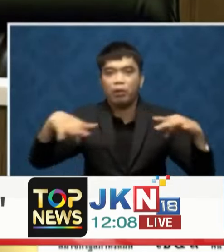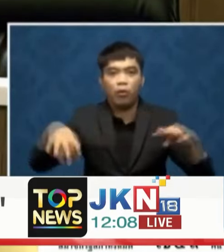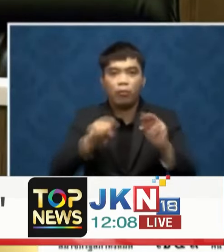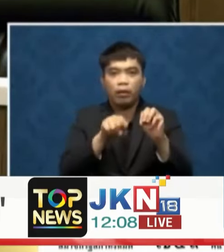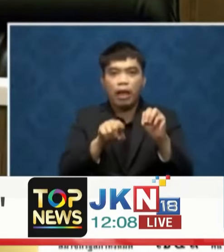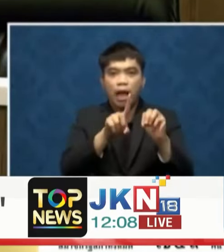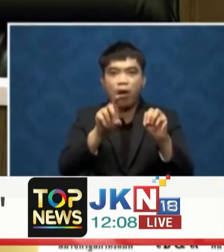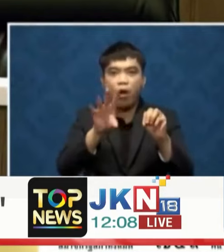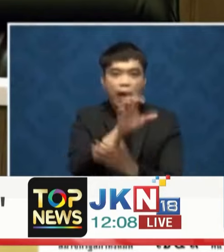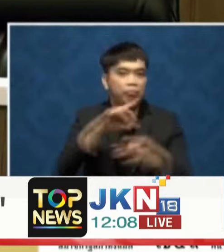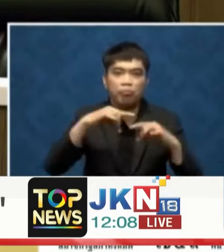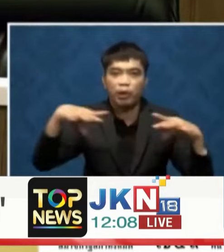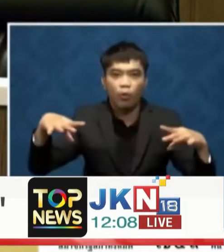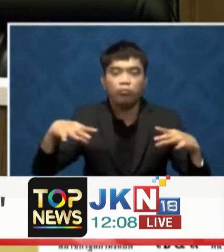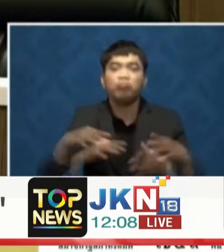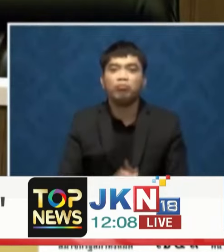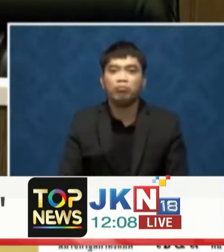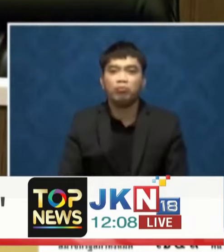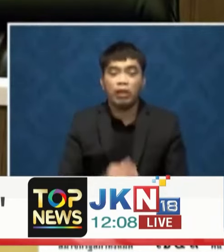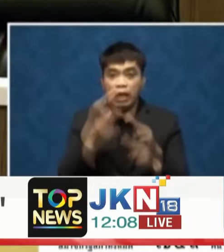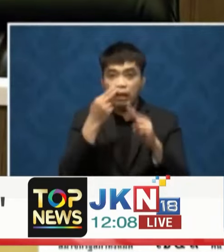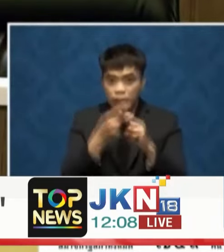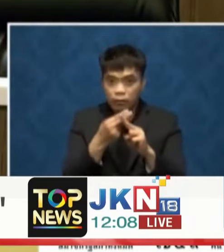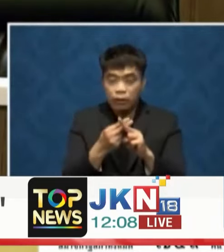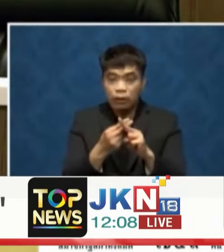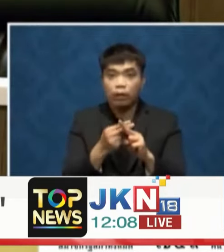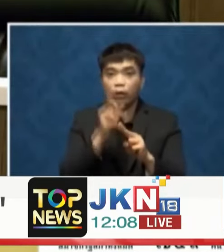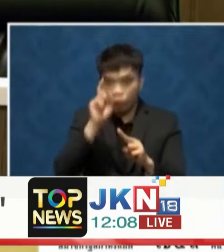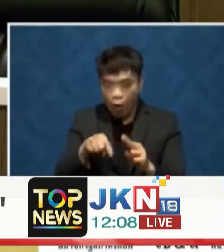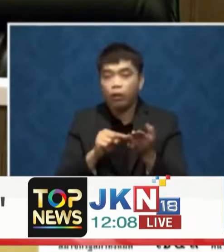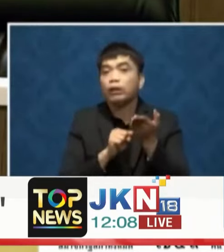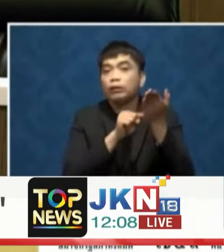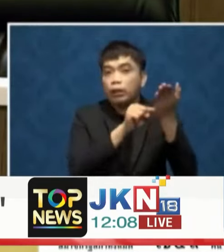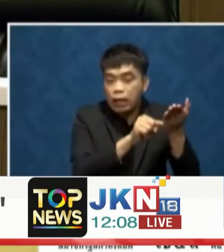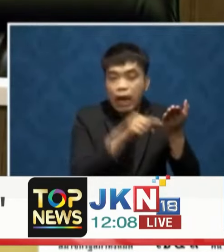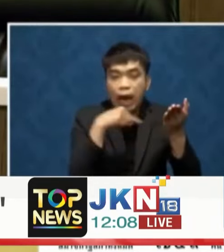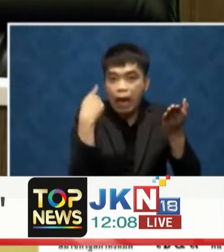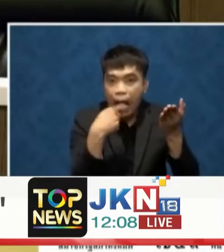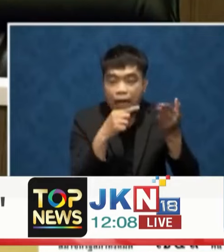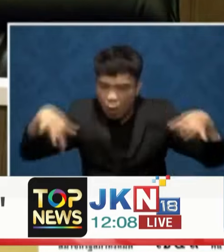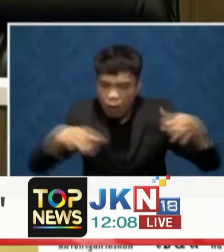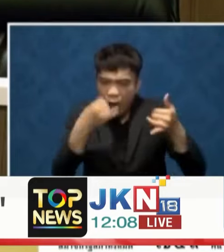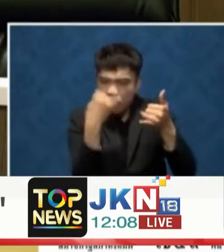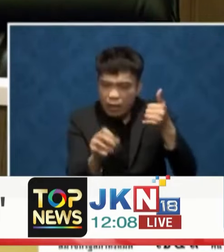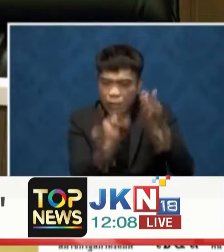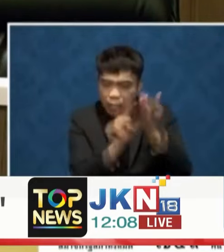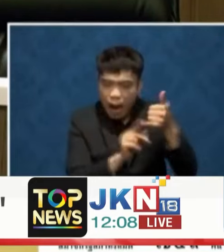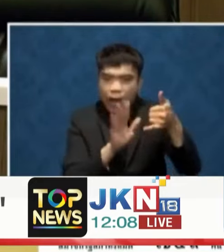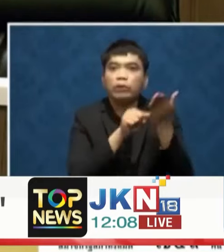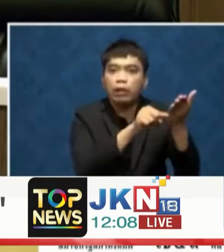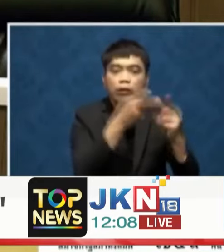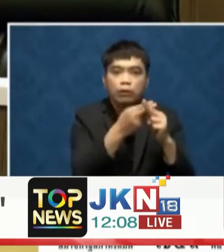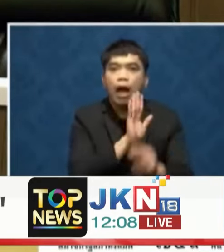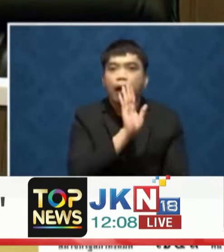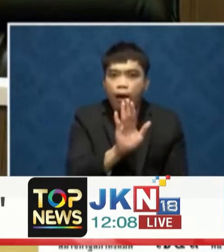างอย่างเช่นอาจจะมีการรับฟังความเห็นจากผู้ที่เกี่ยวข้องโดยเฉพาะคณะกรรมการกฤษฎีกาหรือว่าเลขา